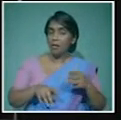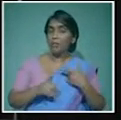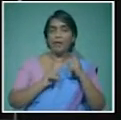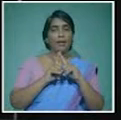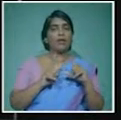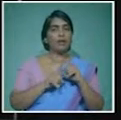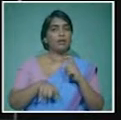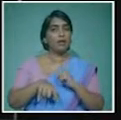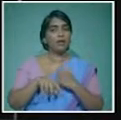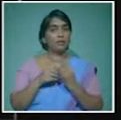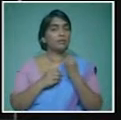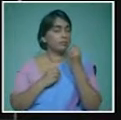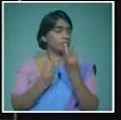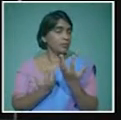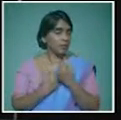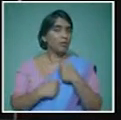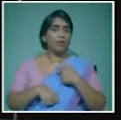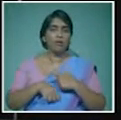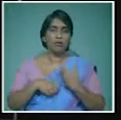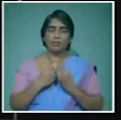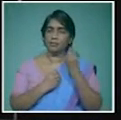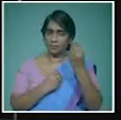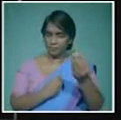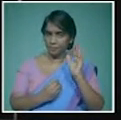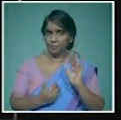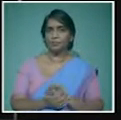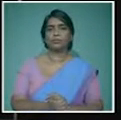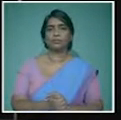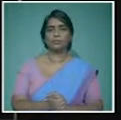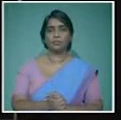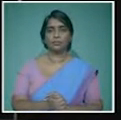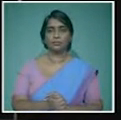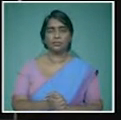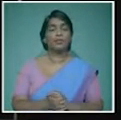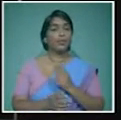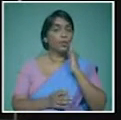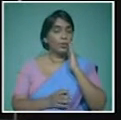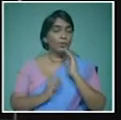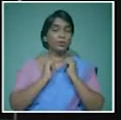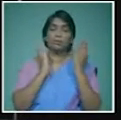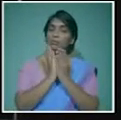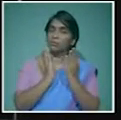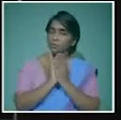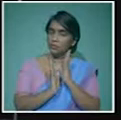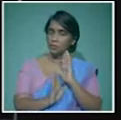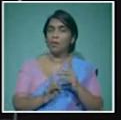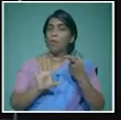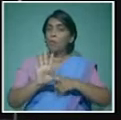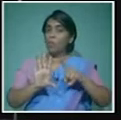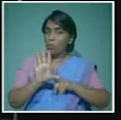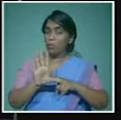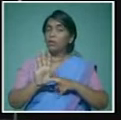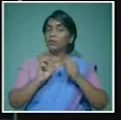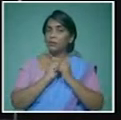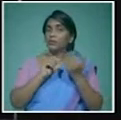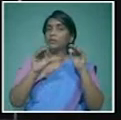අධ්‍යාපන අවස්ථාව ලබා ගැනීමට අවස්ථාවක් සකස් කර දිය යුතුයි. විදේශ ශිෂ්‍යත්ව හා පුහුණු වැඩසටහන්